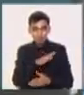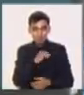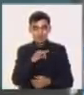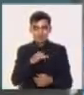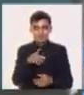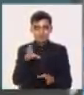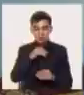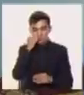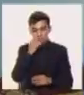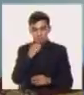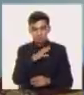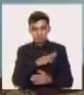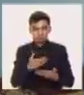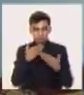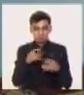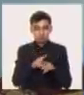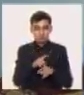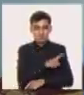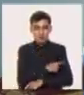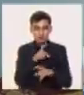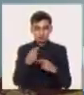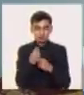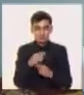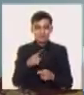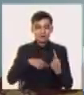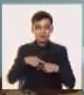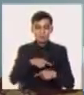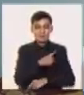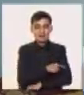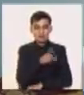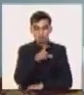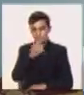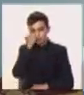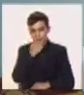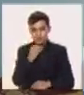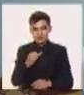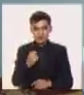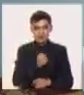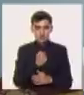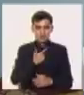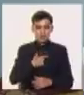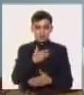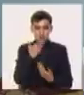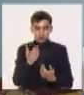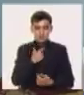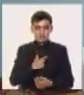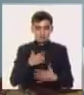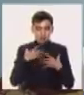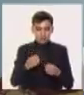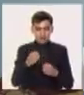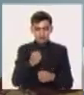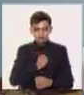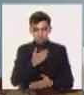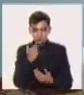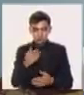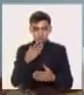за то, что одолел вирус. Спасибо нашим врачам, которые, не жалея свое здоровье, рискуя